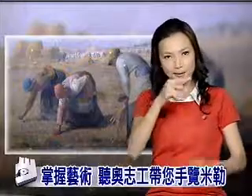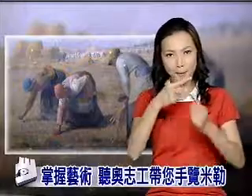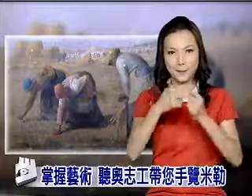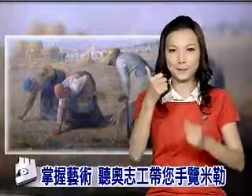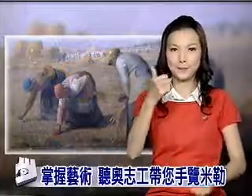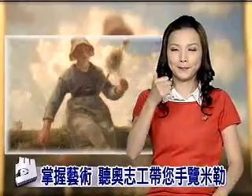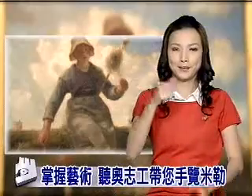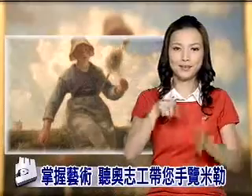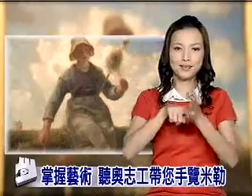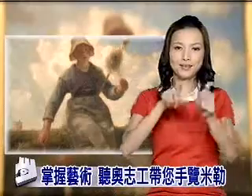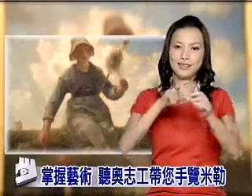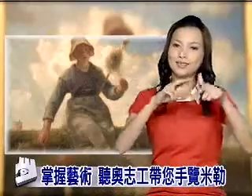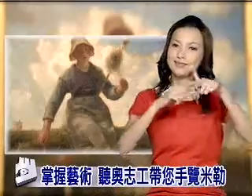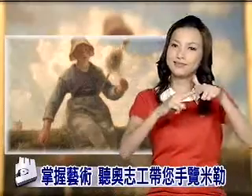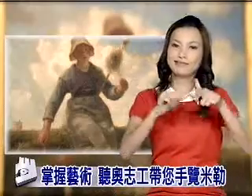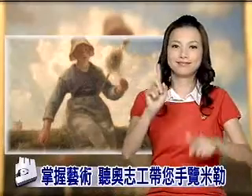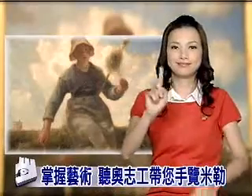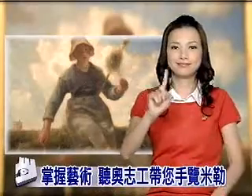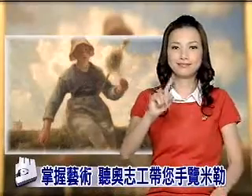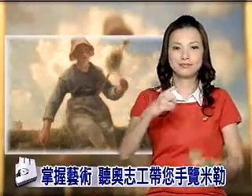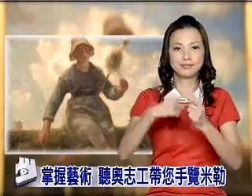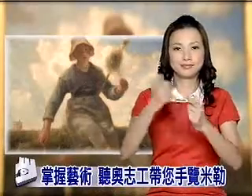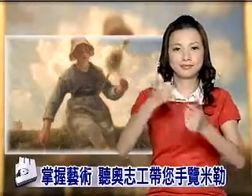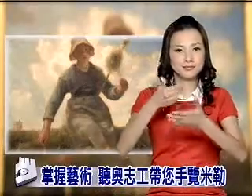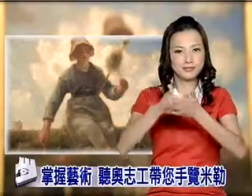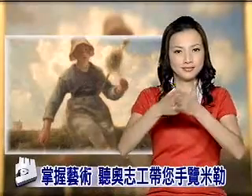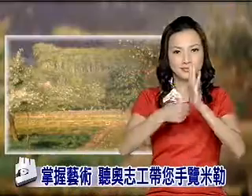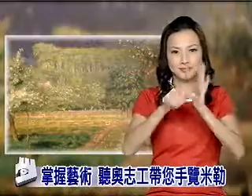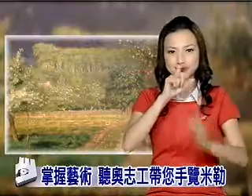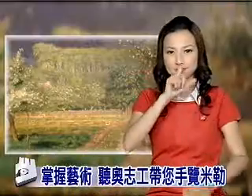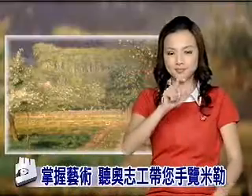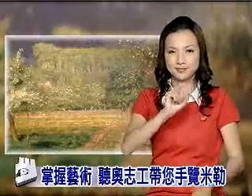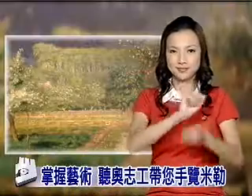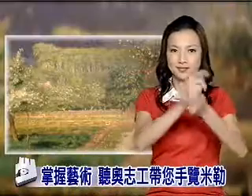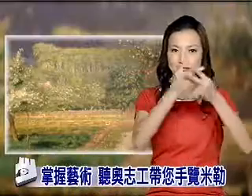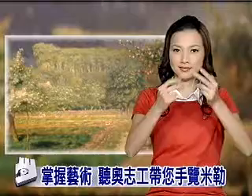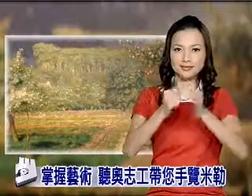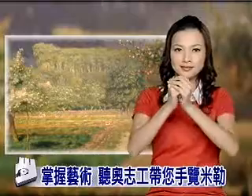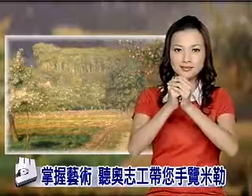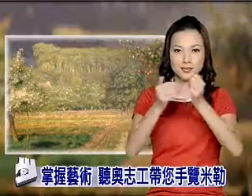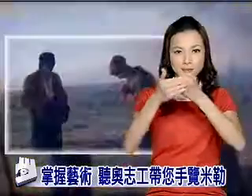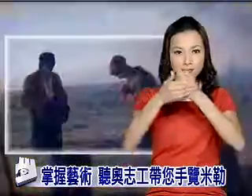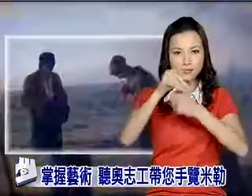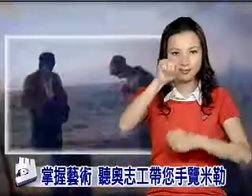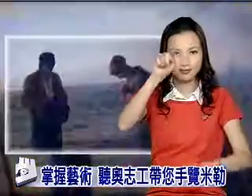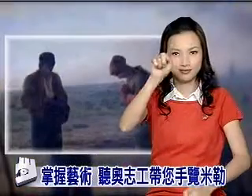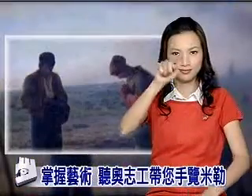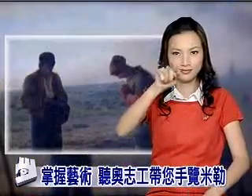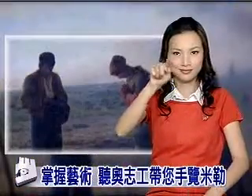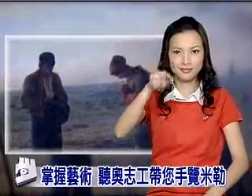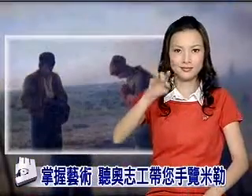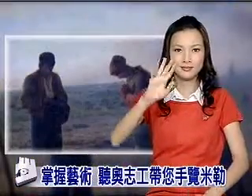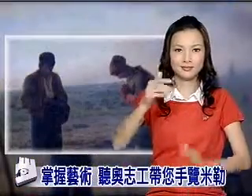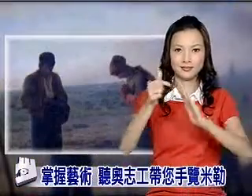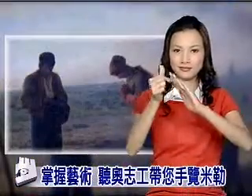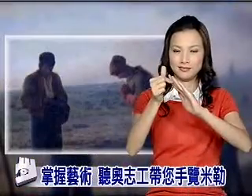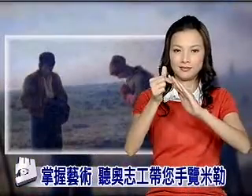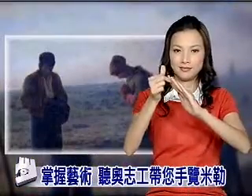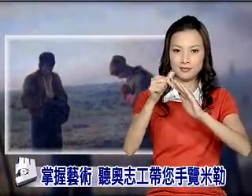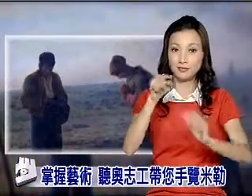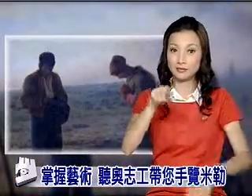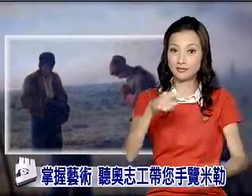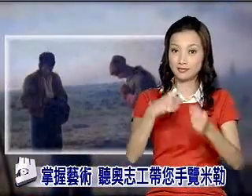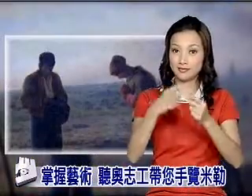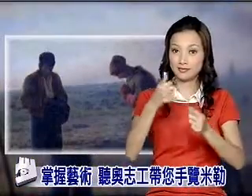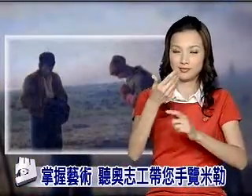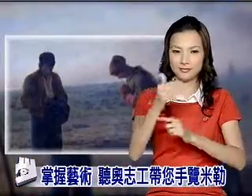今天的看见米勒要带您认识米勒的画作是格赫维勒的教堂，这是他生平最后几幅作